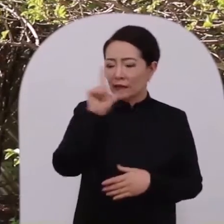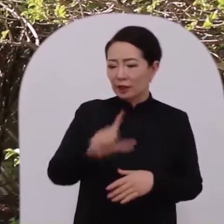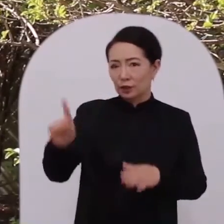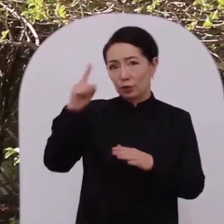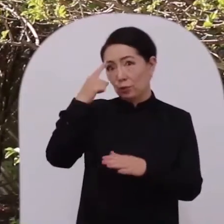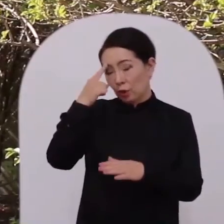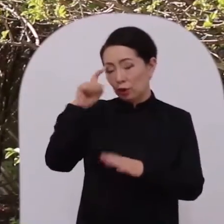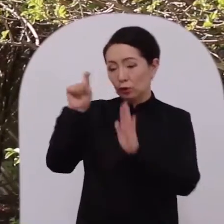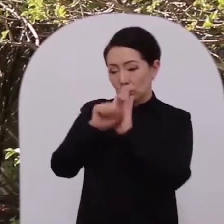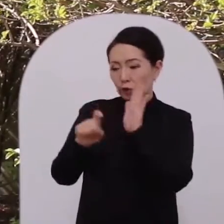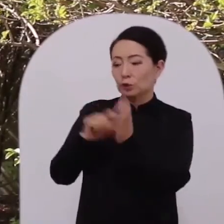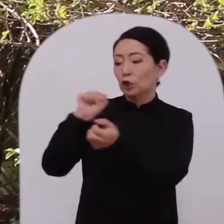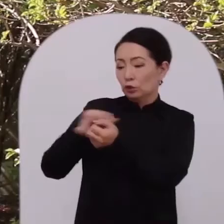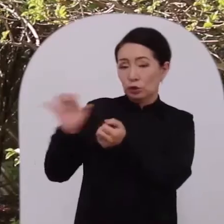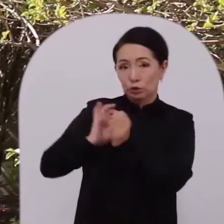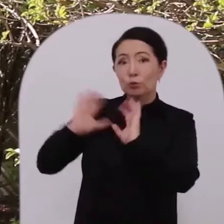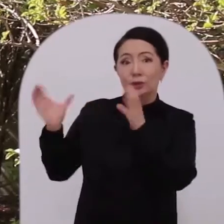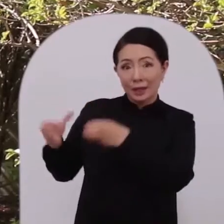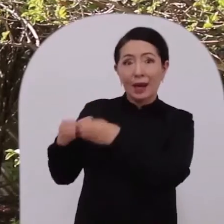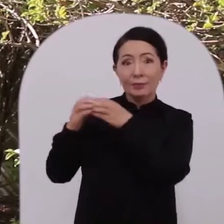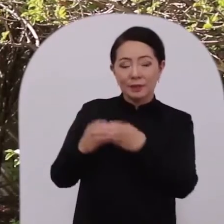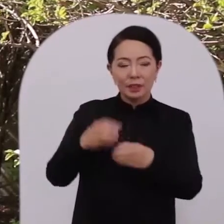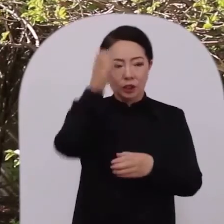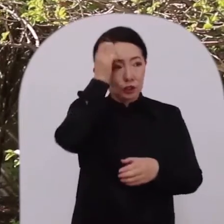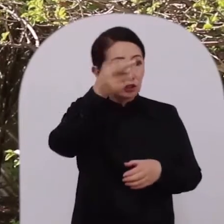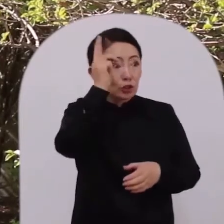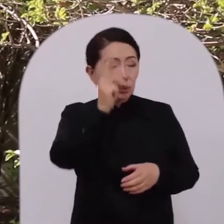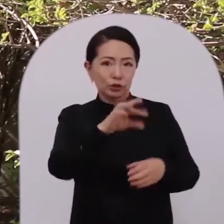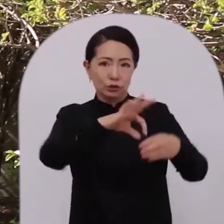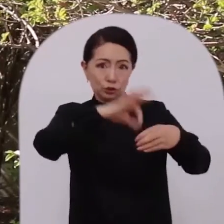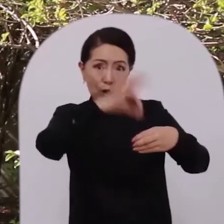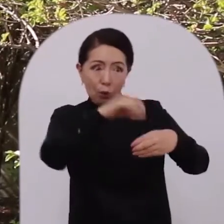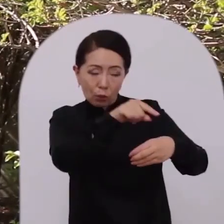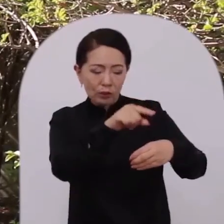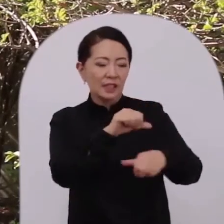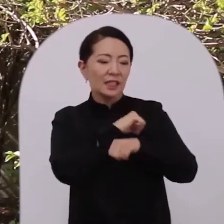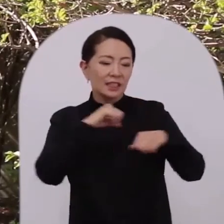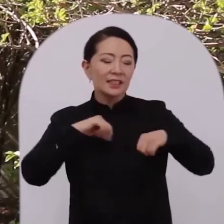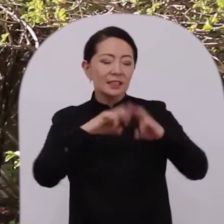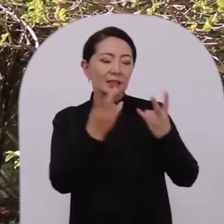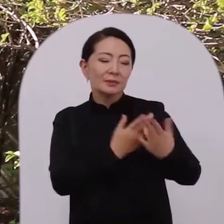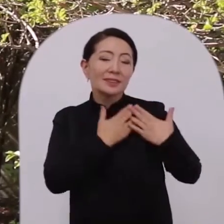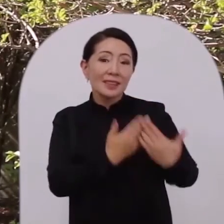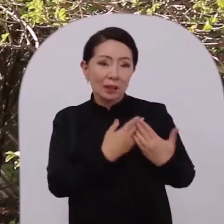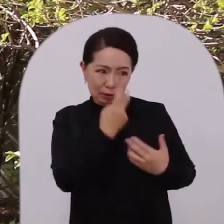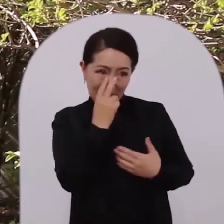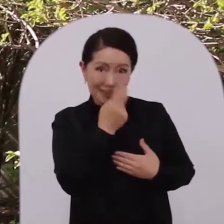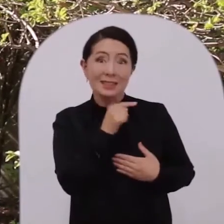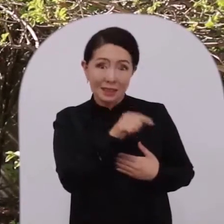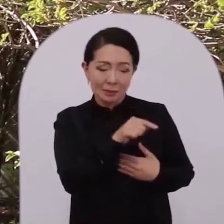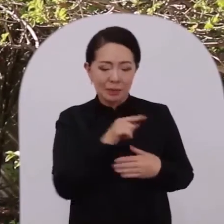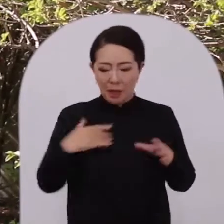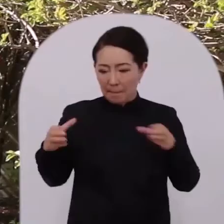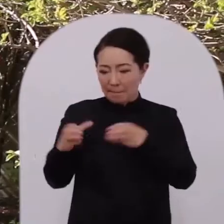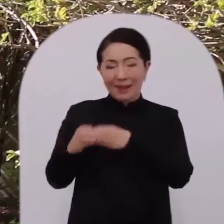Mongolia хөтөлбөрийн үе үеийн төгсөгчд маань нийлээд яг энэ ерөнхийлөгчөө сонгуульд иргэний нэмийн сайн дурын ажиллагчдаар ажиллаж байгаа. Тэгэхээр нэг баг хамт олон